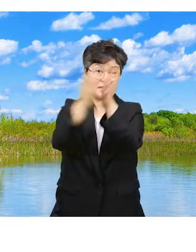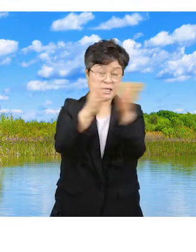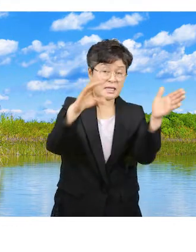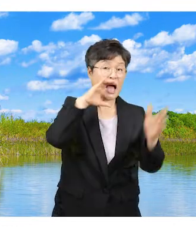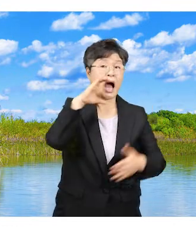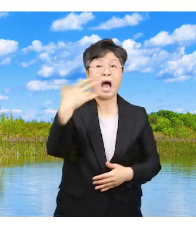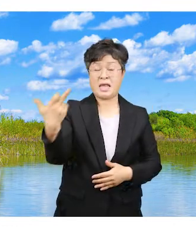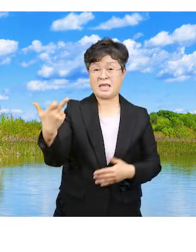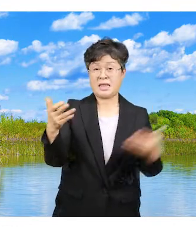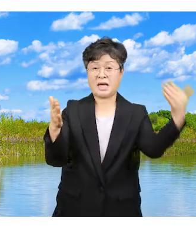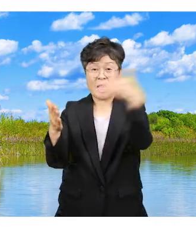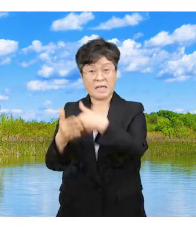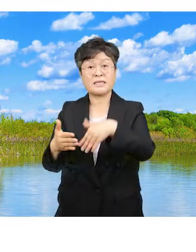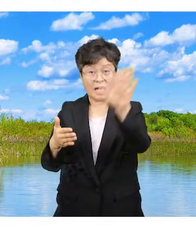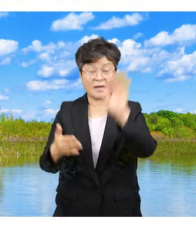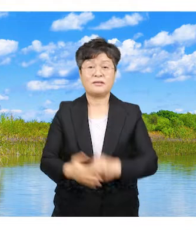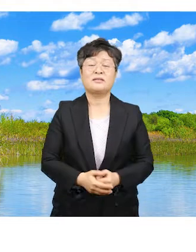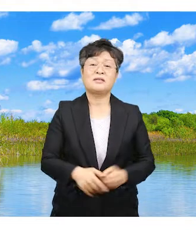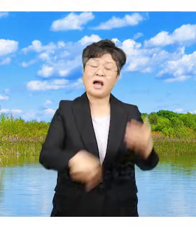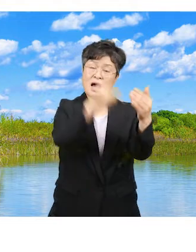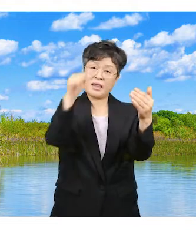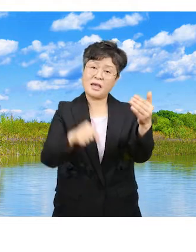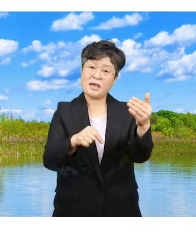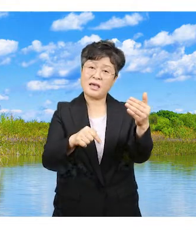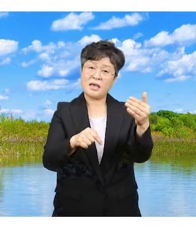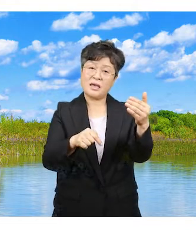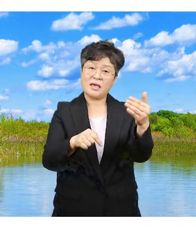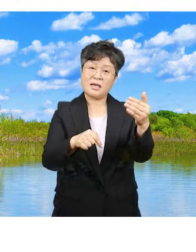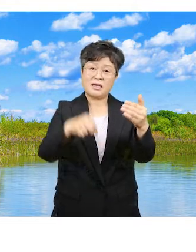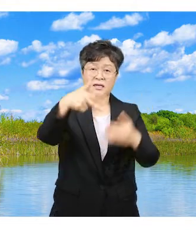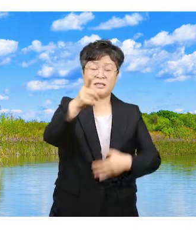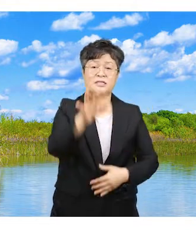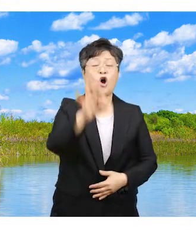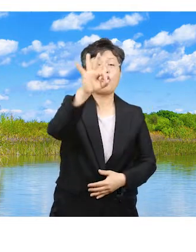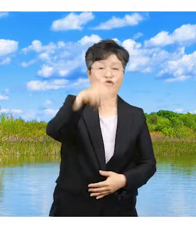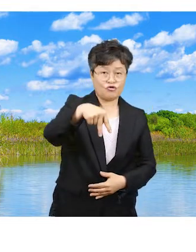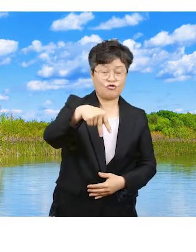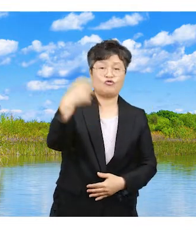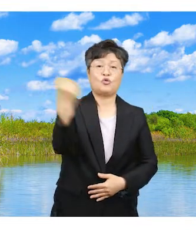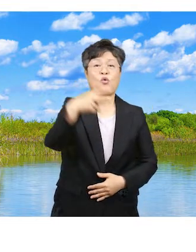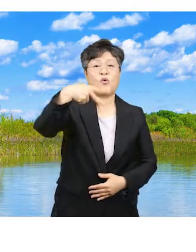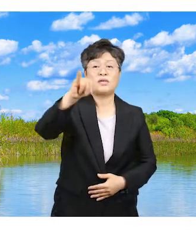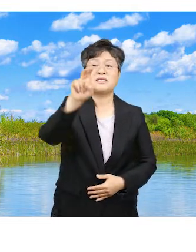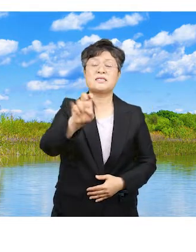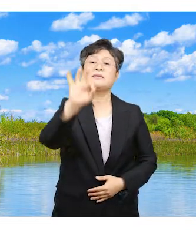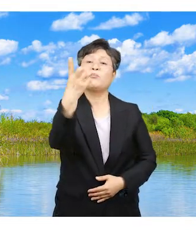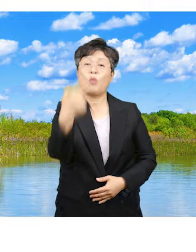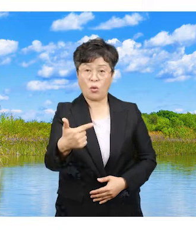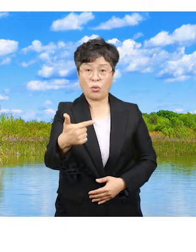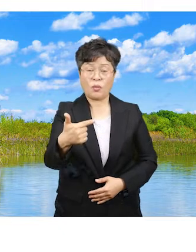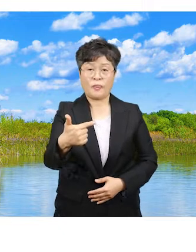아산만까지 이어지는 천이고 그 안에 바로 정유 선생님, 심원 선생님 같은 뛰어난